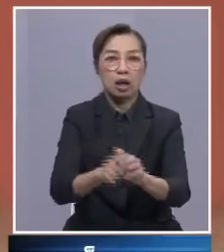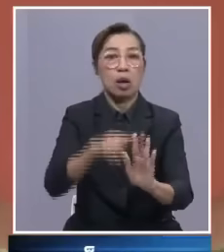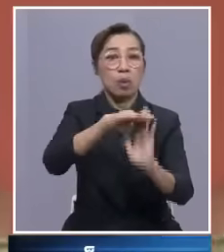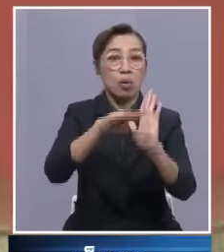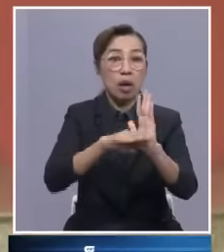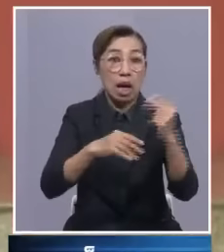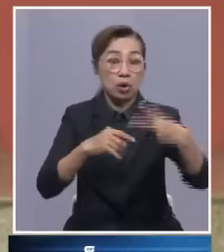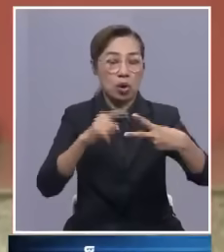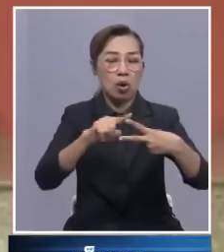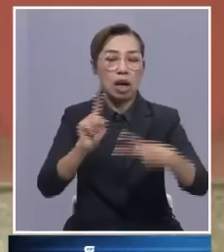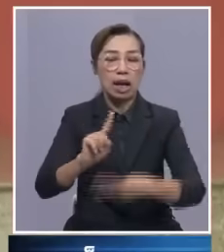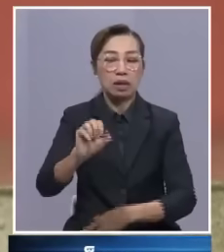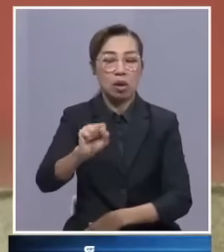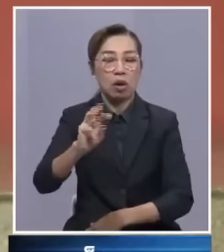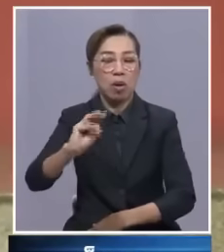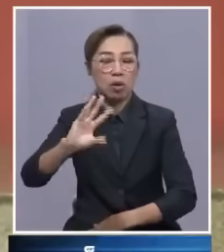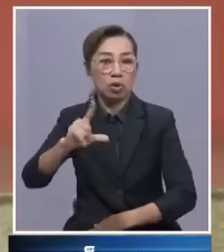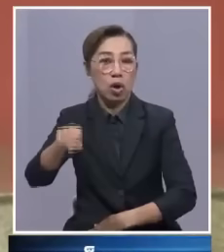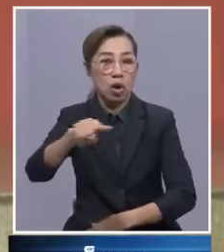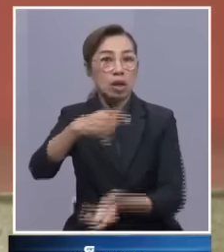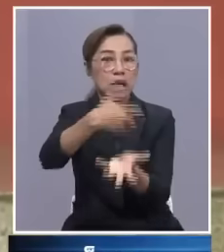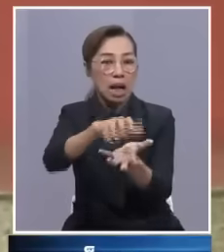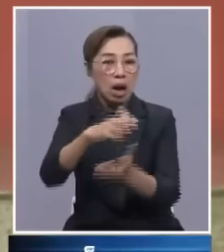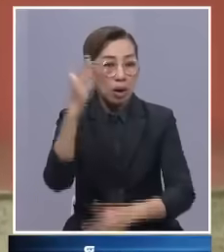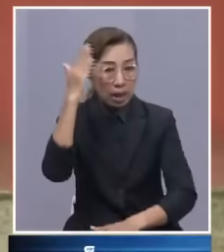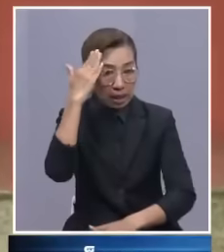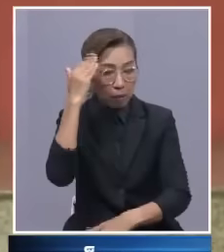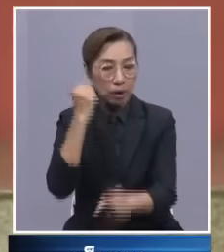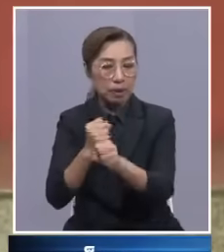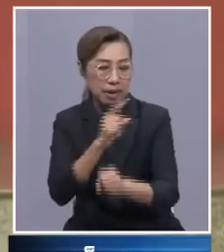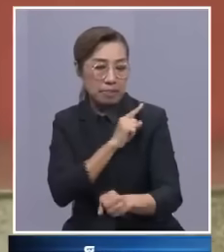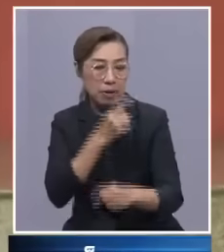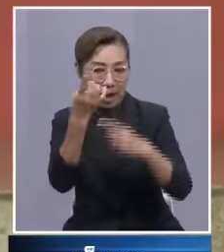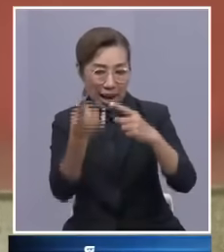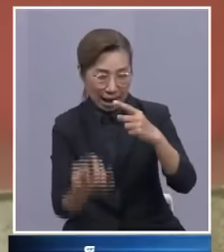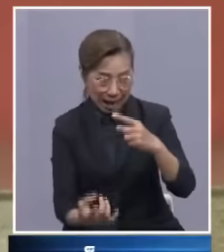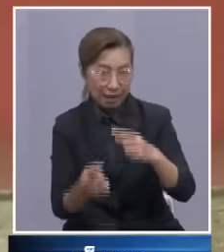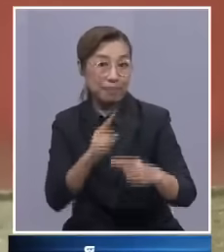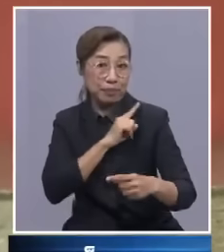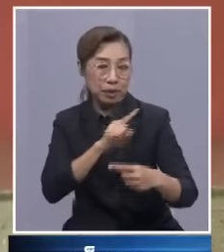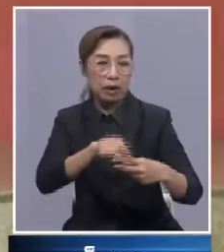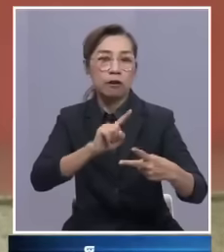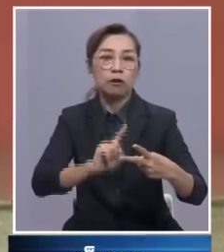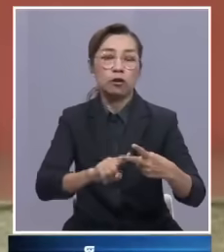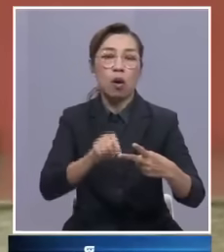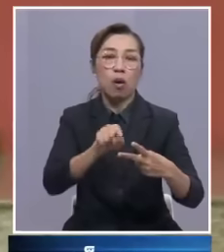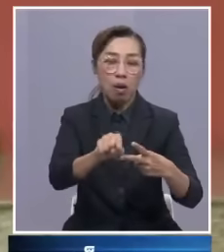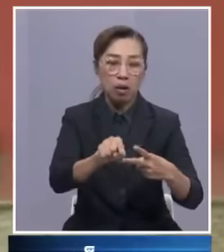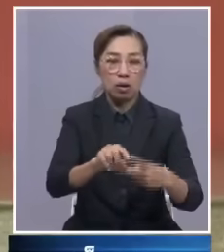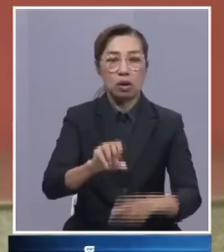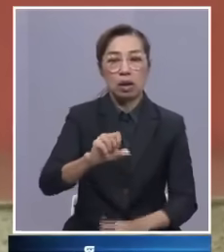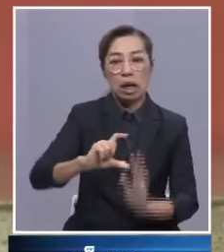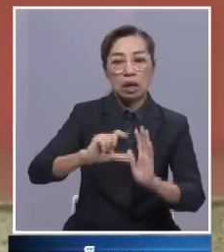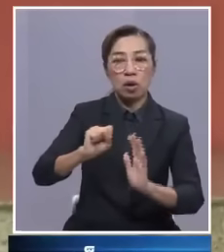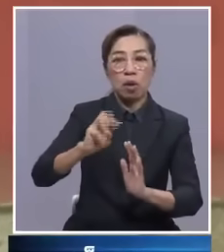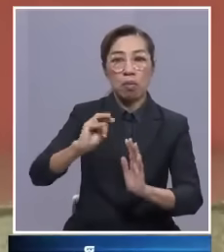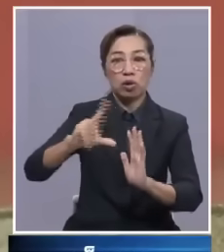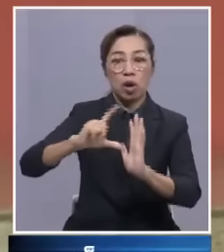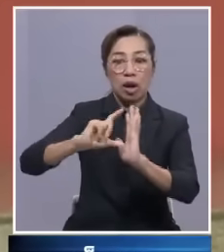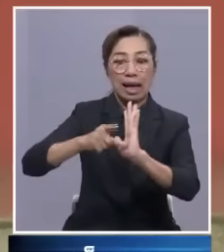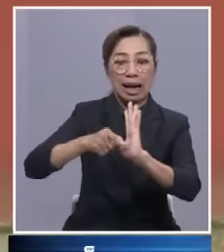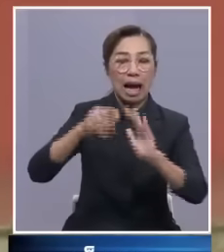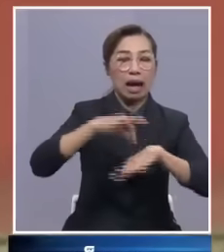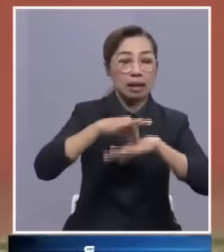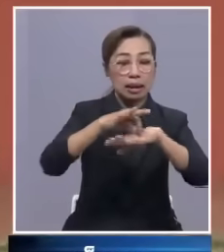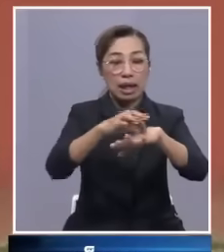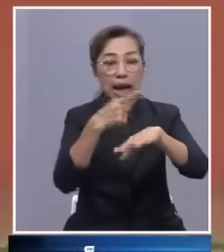สมช.นะฮะ ครับ แล้ววาระที่สองที่จ้องจับตาก็คือพิจารณาแต่งตั้งเลขาธิการสมช.ฮะแทนพลเอกสุ